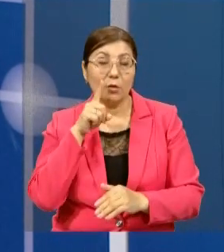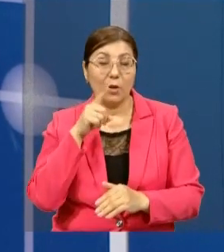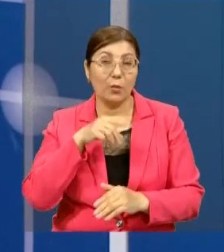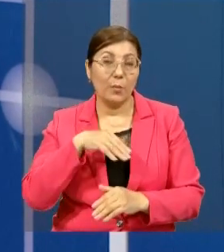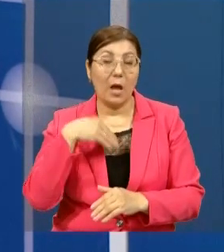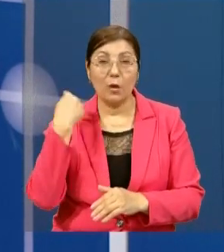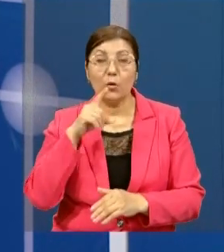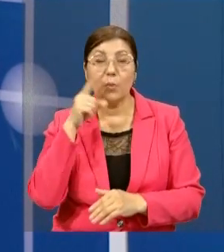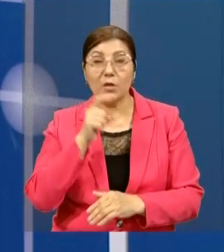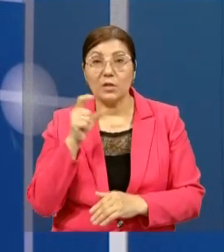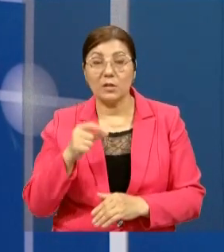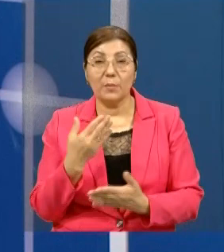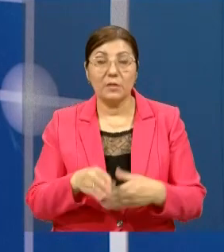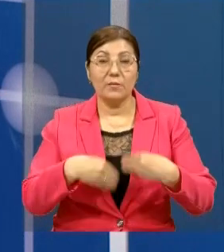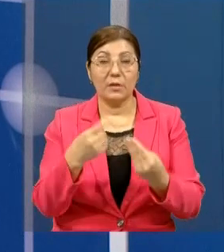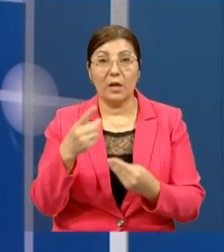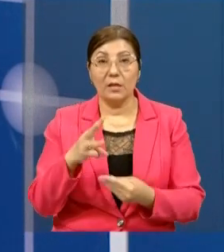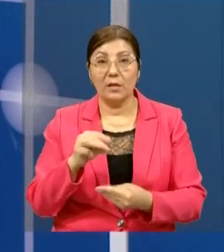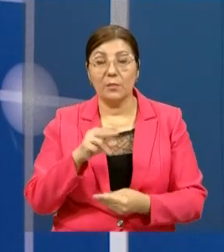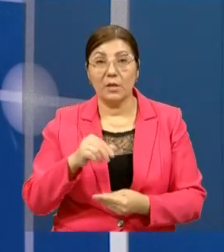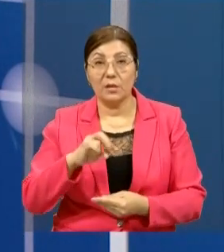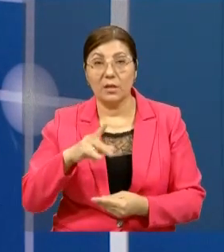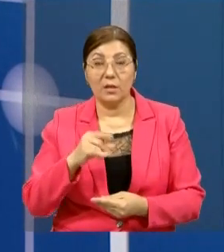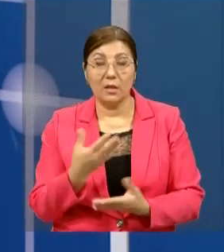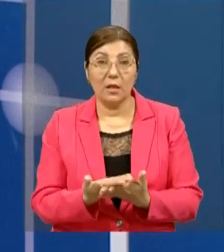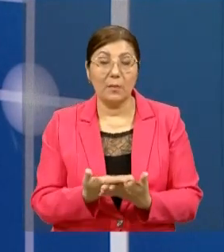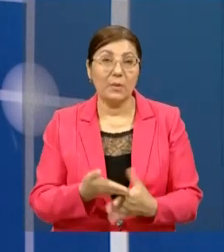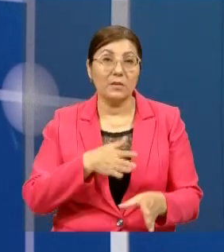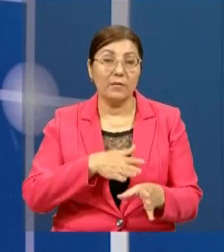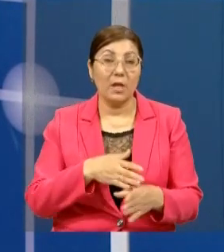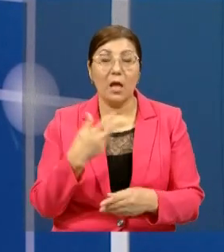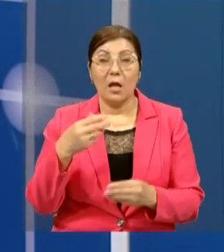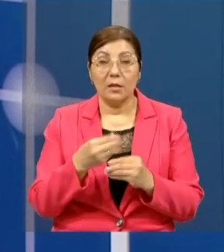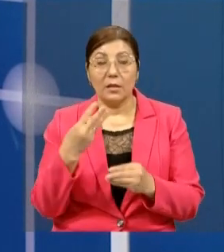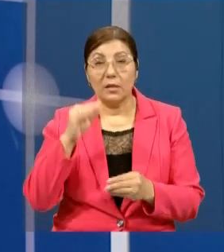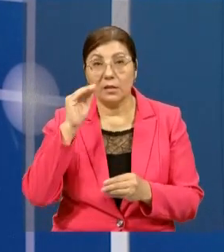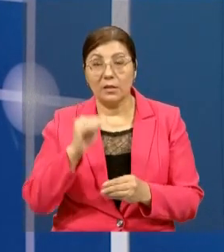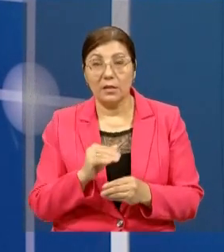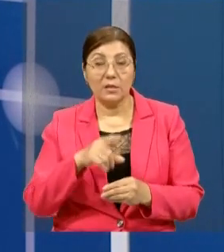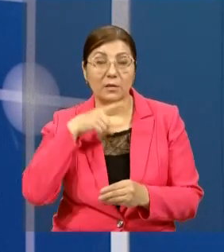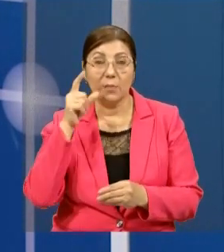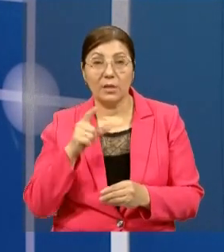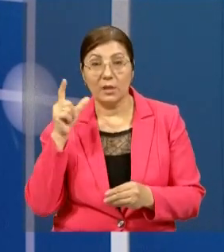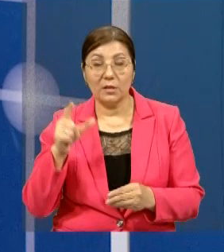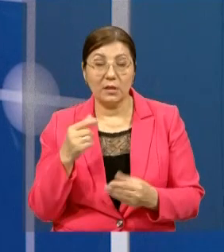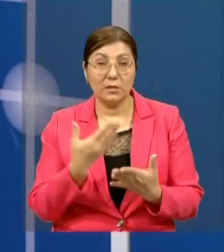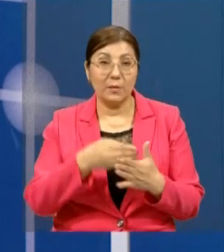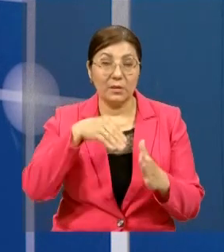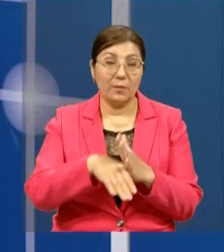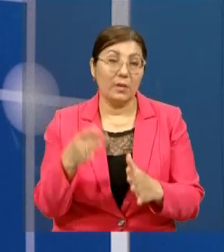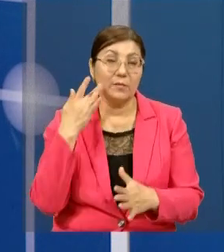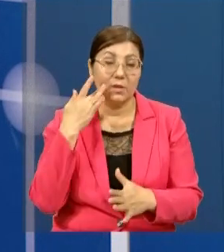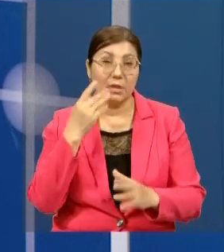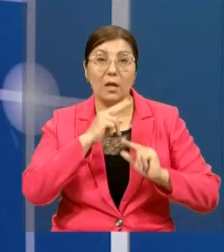реализацию выделен 1 млрд тенге мерами трудоустройства охвачено более 133.000 молодых людей из них на постоянную